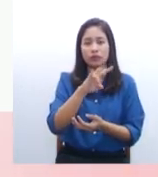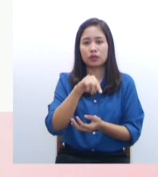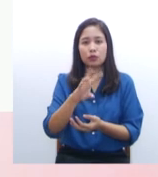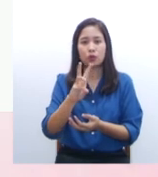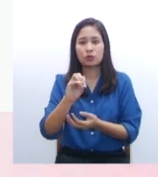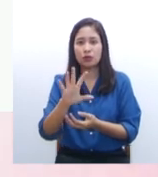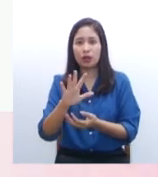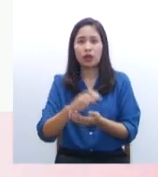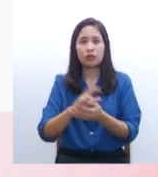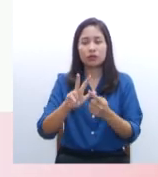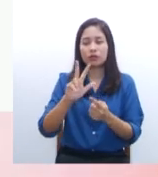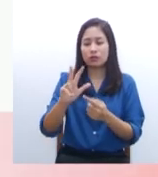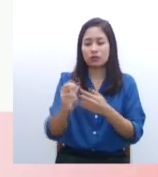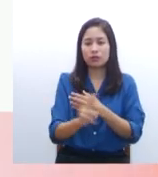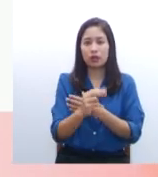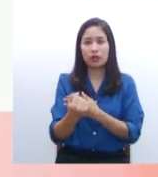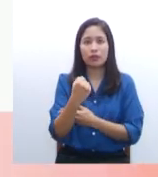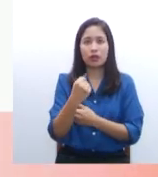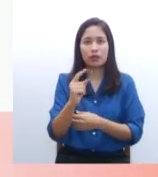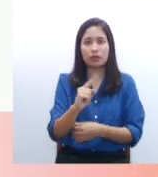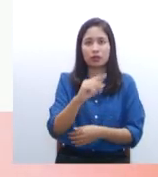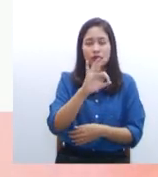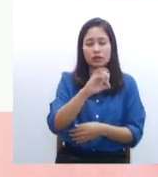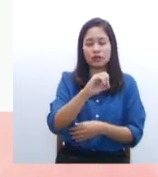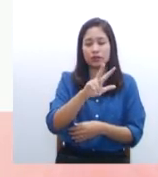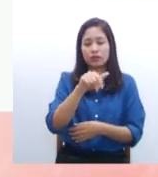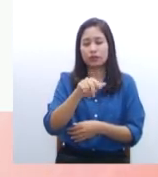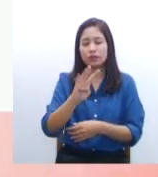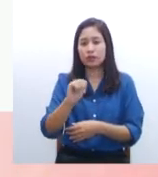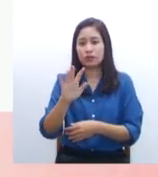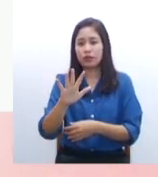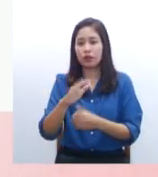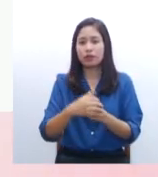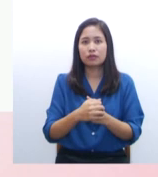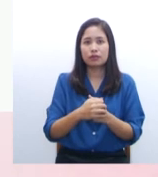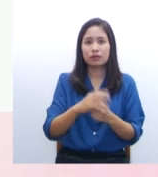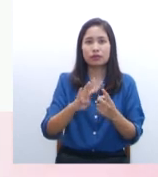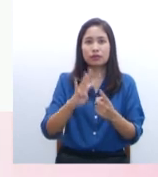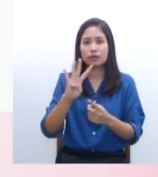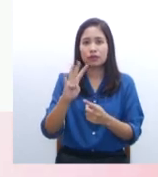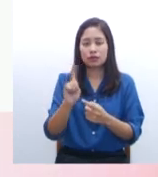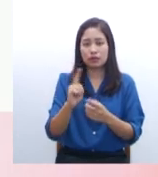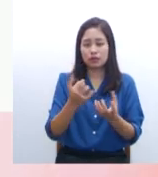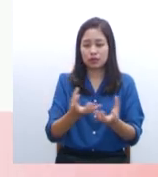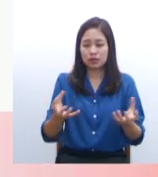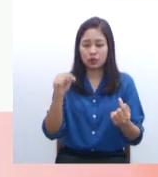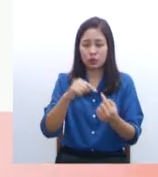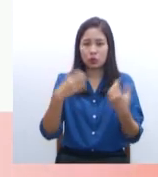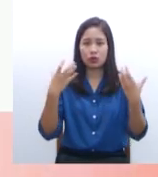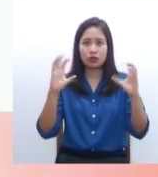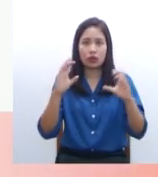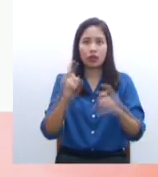วชี้วัดที่3การใช้อำนาจนะครับได้คะแนน 93.45 คะแนนนะครับตัวชี้วัดที่4การใช้ทรัพย์สินของราชการได้คะ